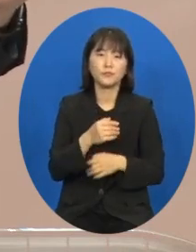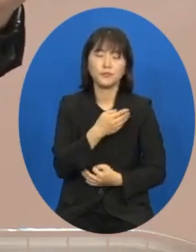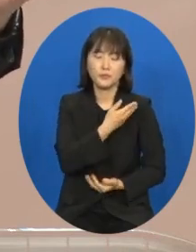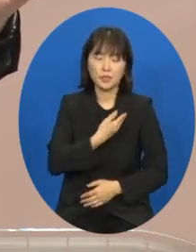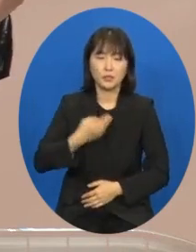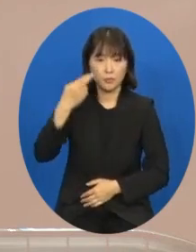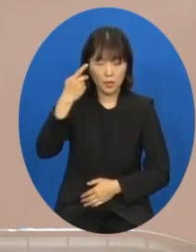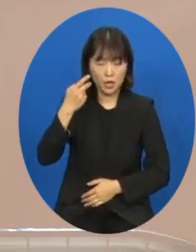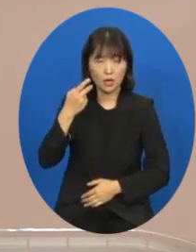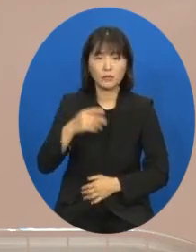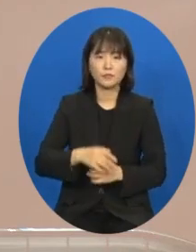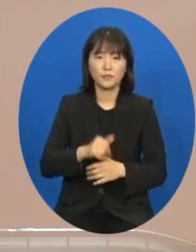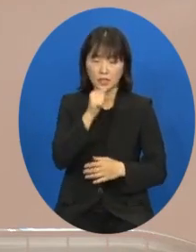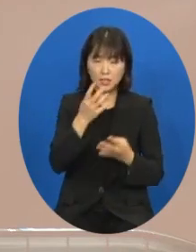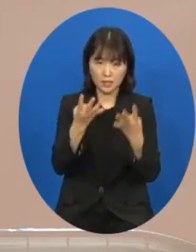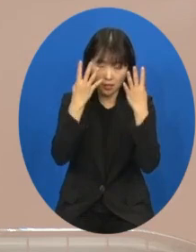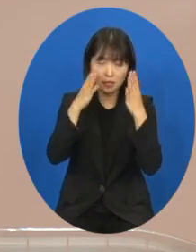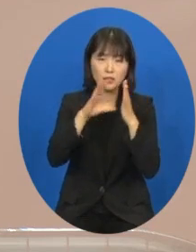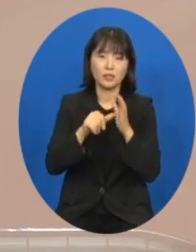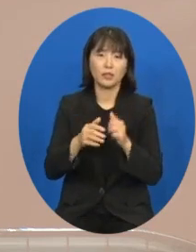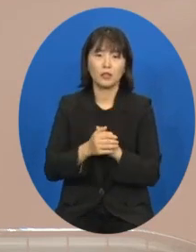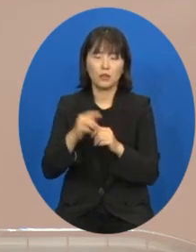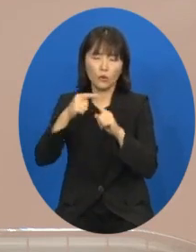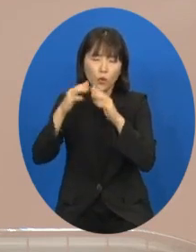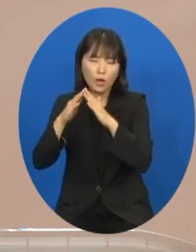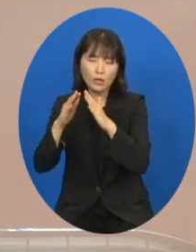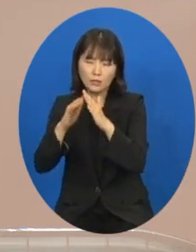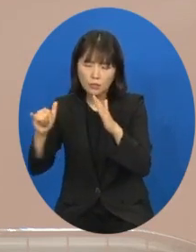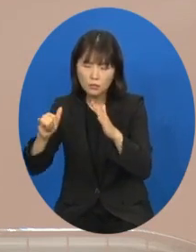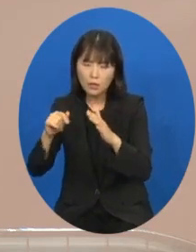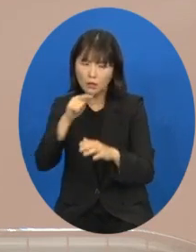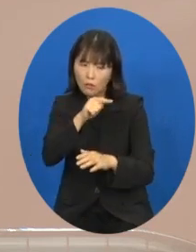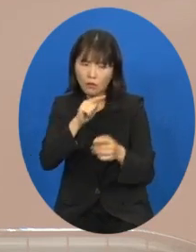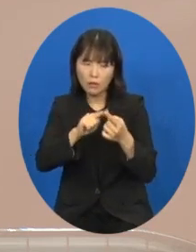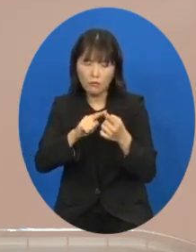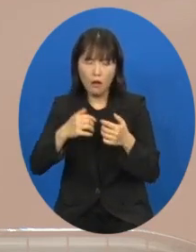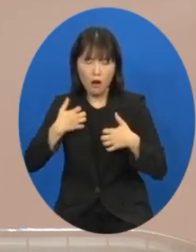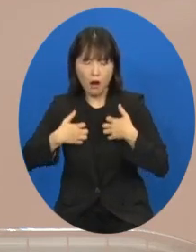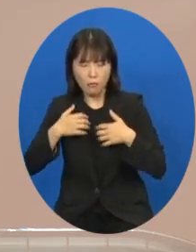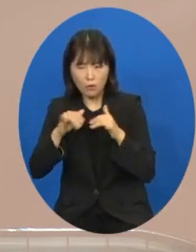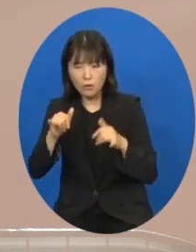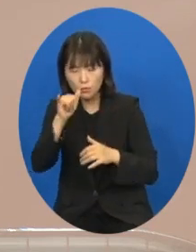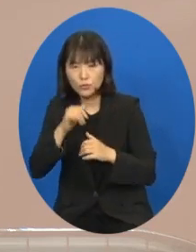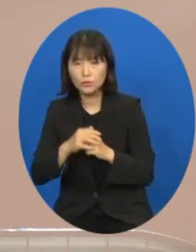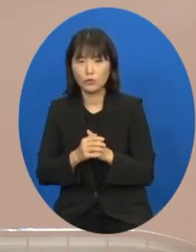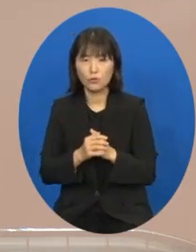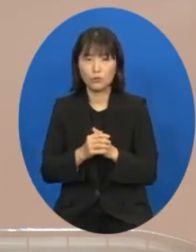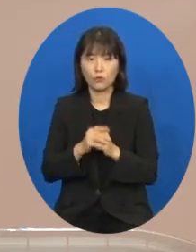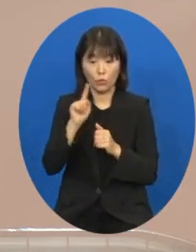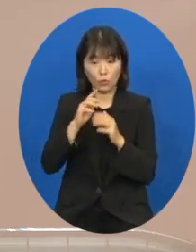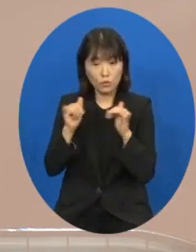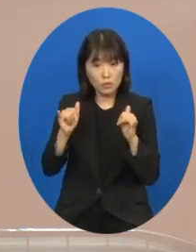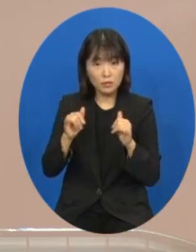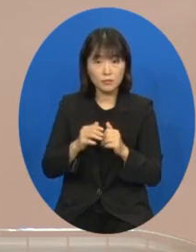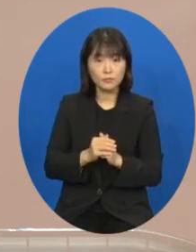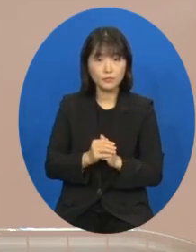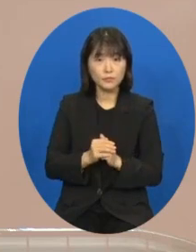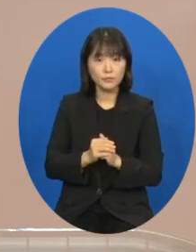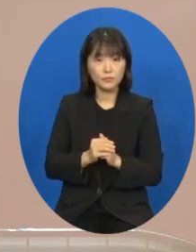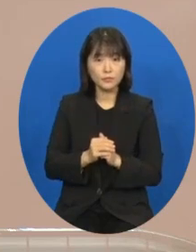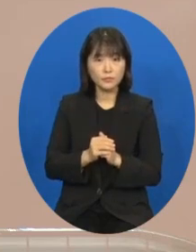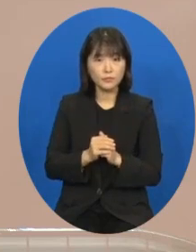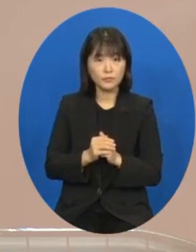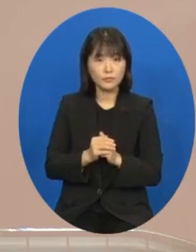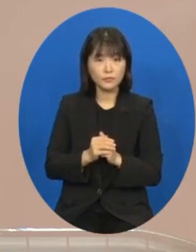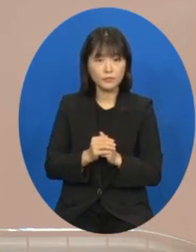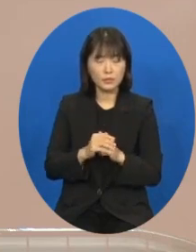때 교인들 중에 그것을 기뻐하는 사람이 있었어요. 어떤 사람이 그렇죠? 사람들이